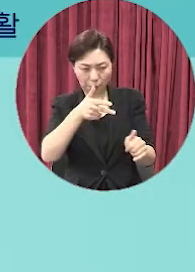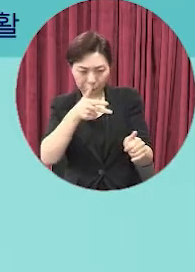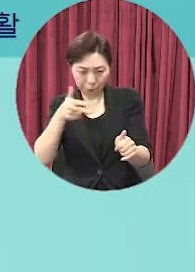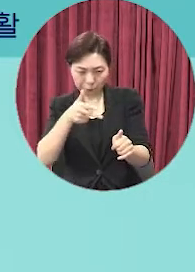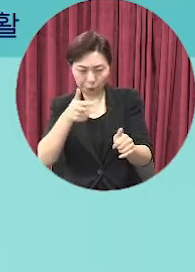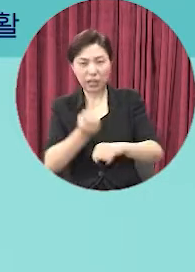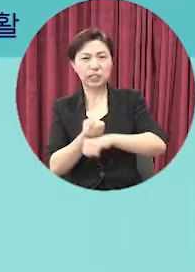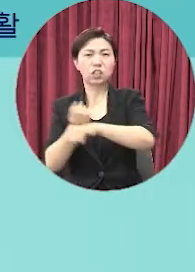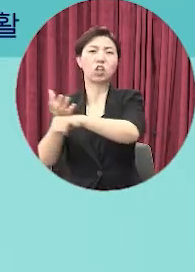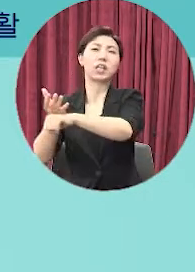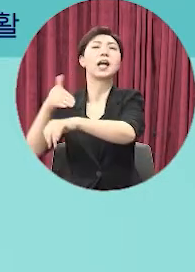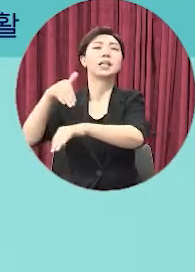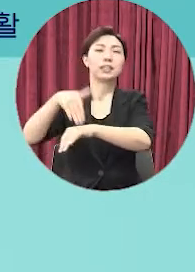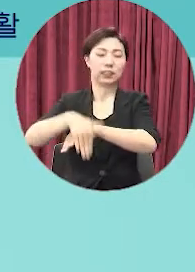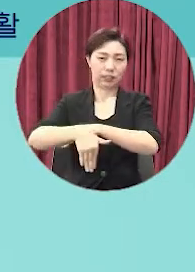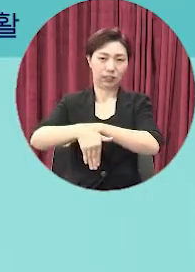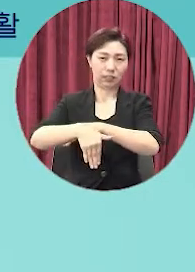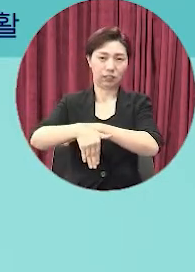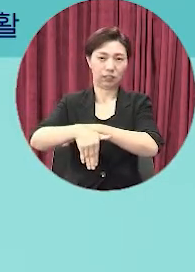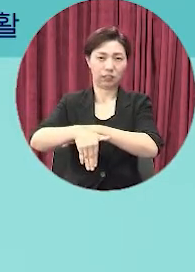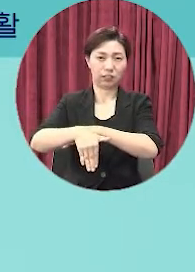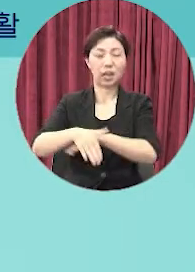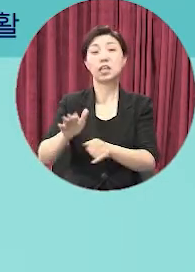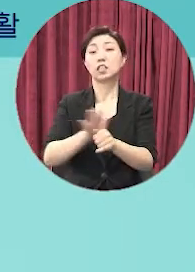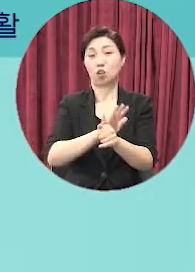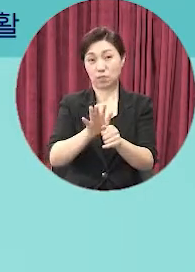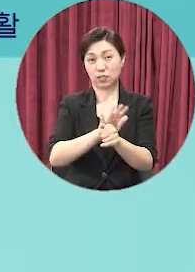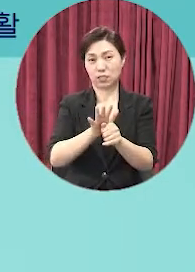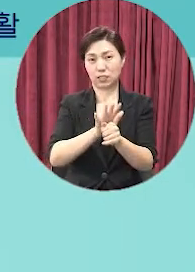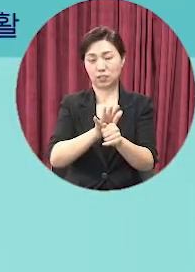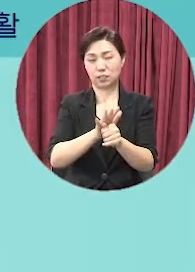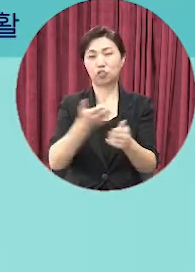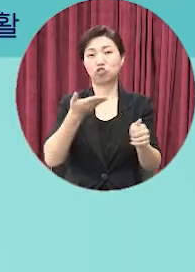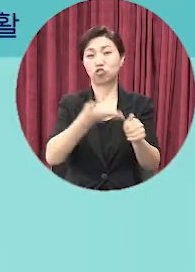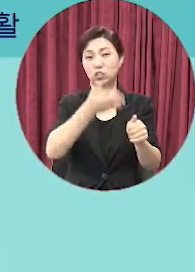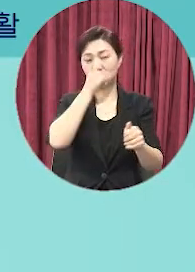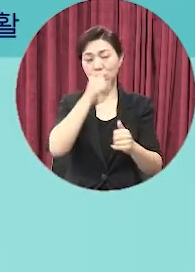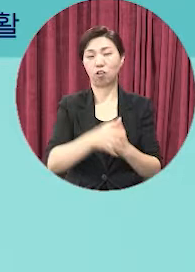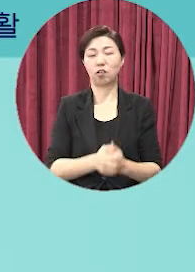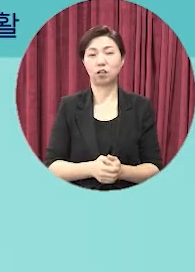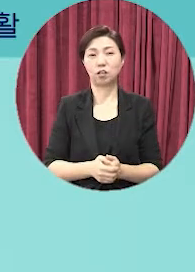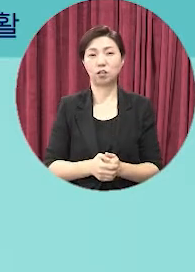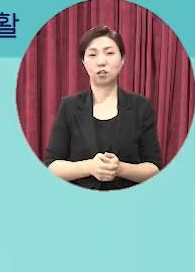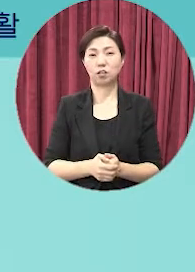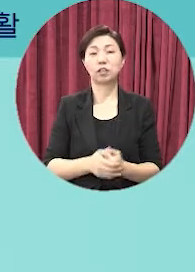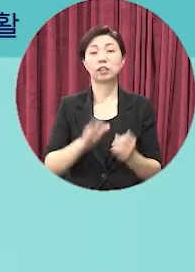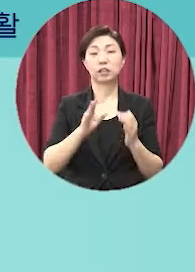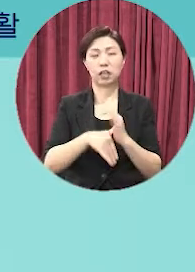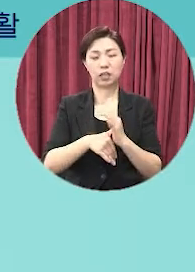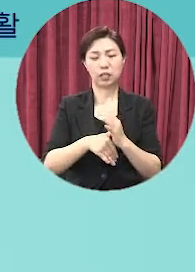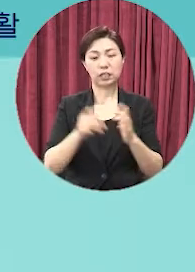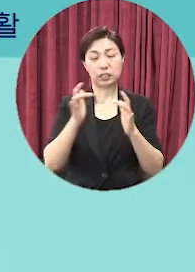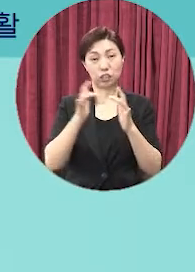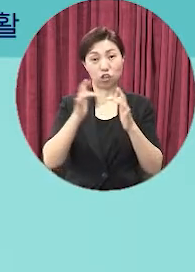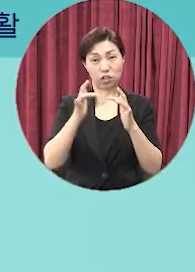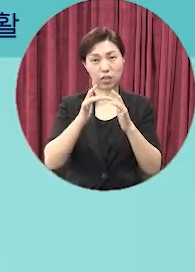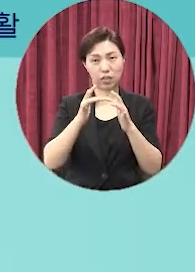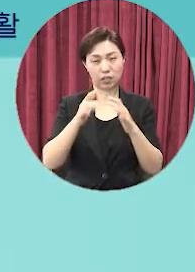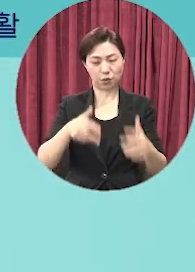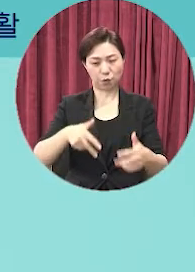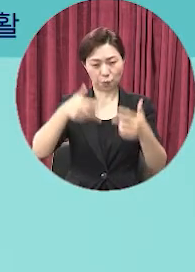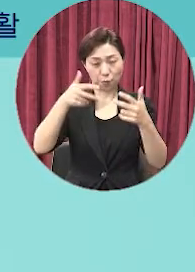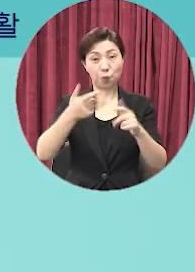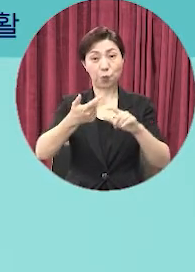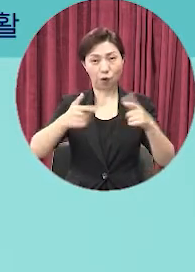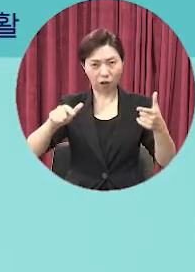통해서 주로 이제 서비스가 대면으로 중단되었을 때 이런 비대면을 통해서 만족도가 어느 정도 유지됐는지를 이제 조사한